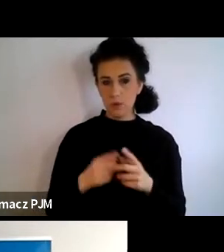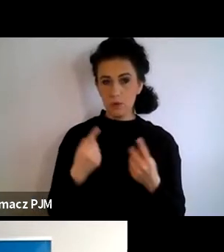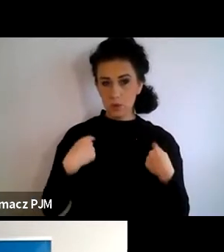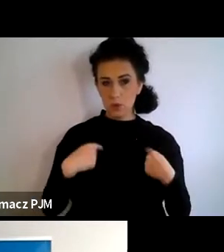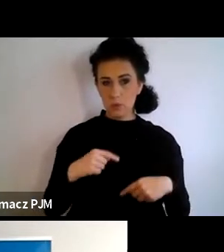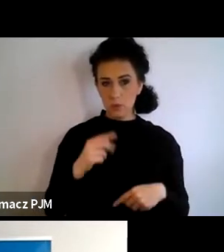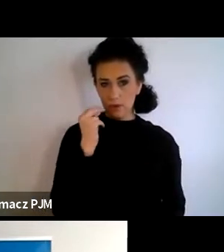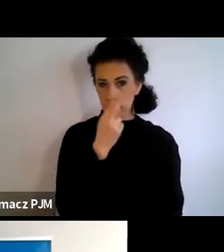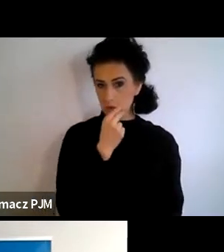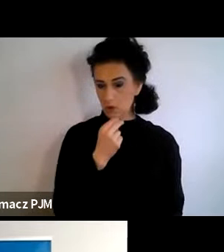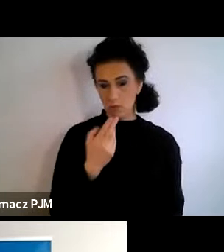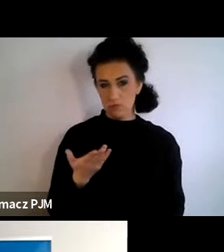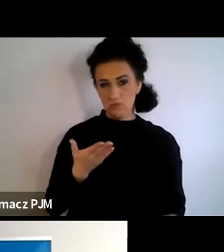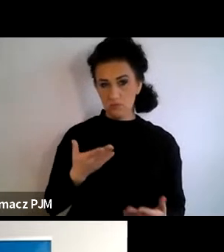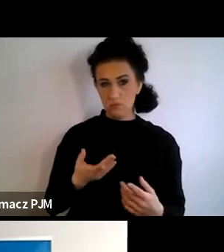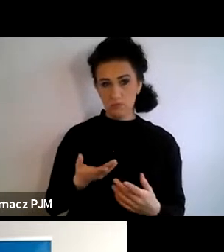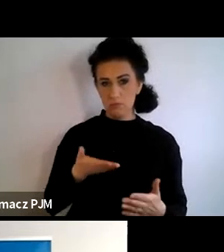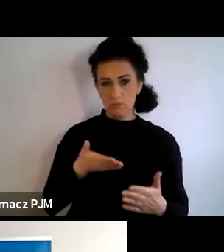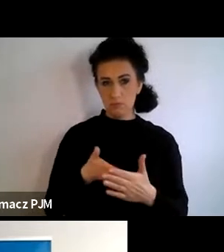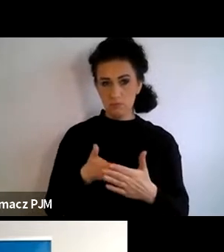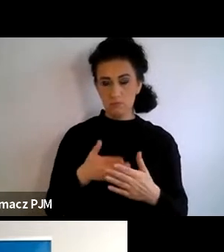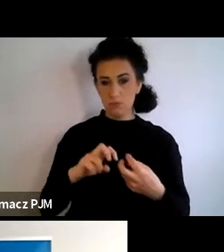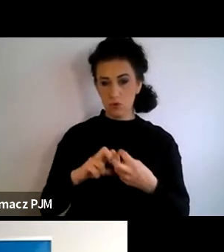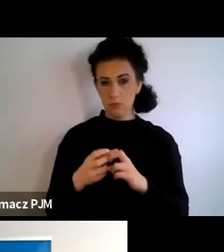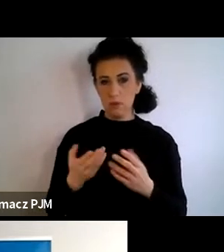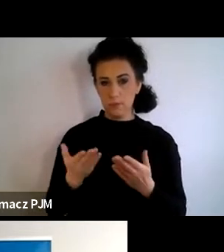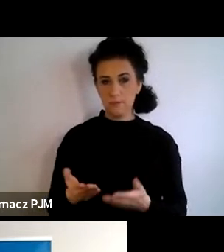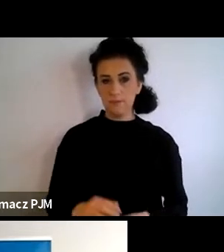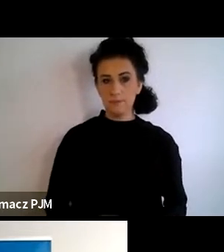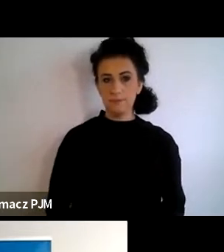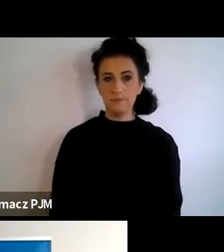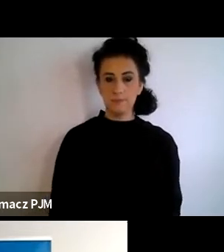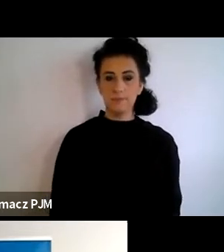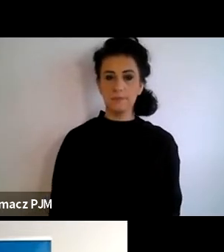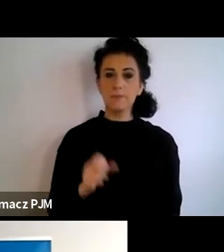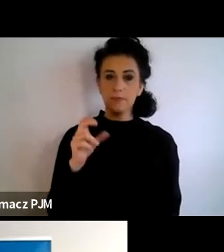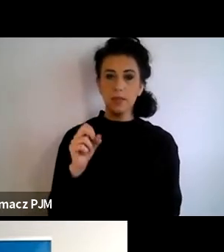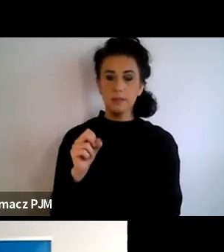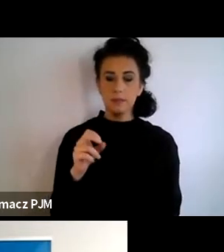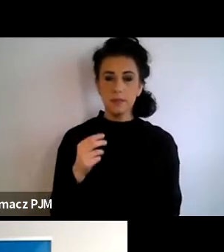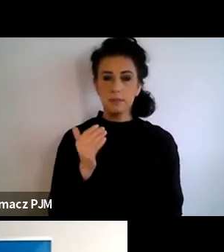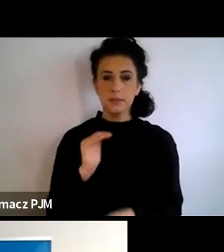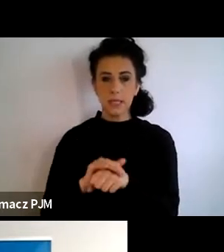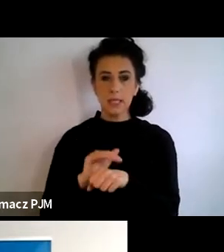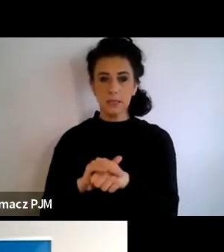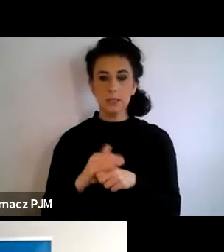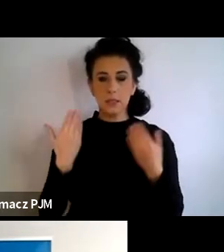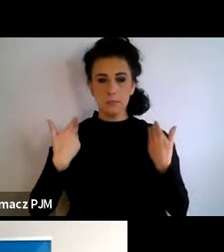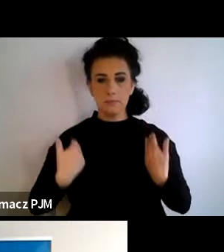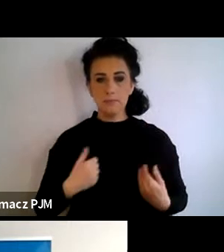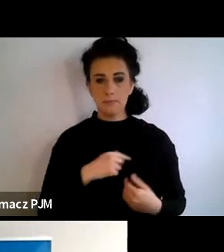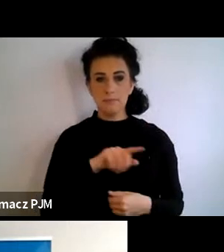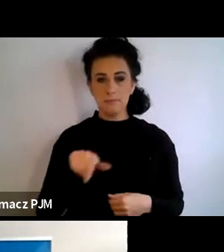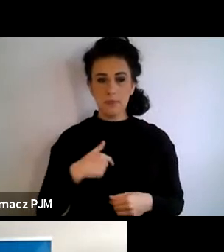właśnie niewidomym. Tak, tak, no zgadza się, zwracamy na to uwagę, no na razie na tym WebExie jesteśmy